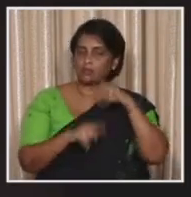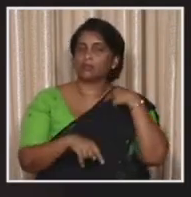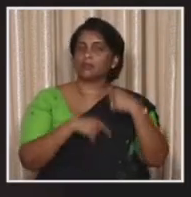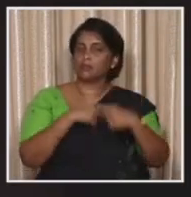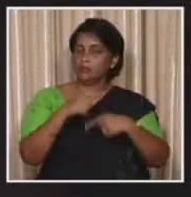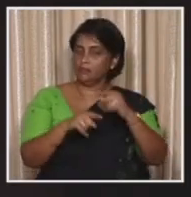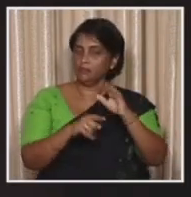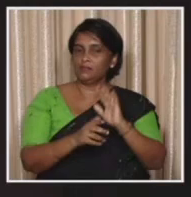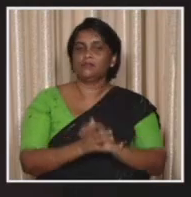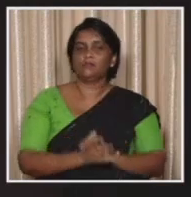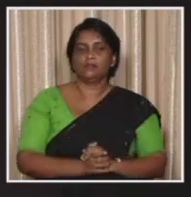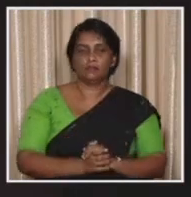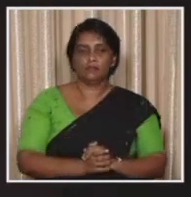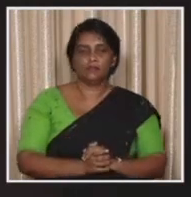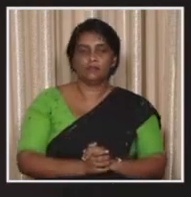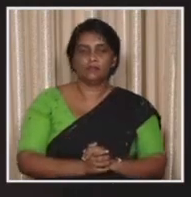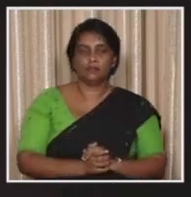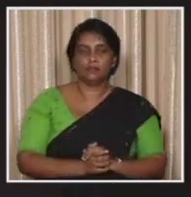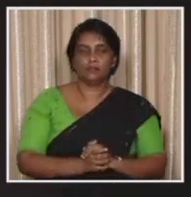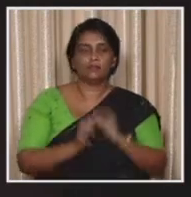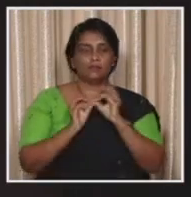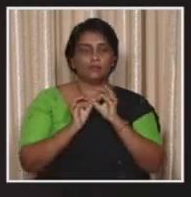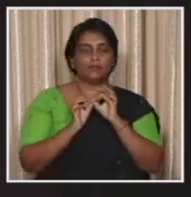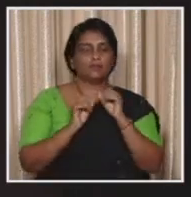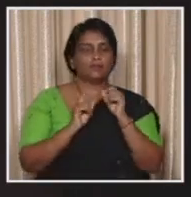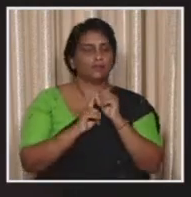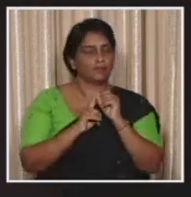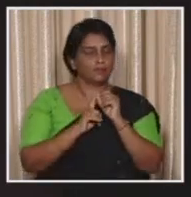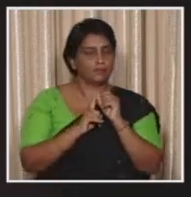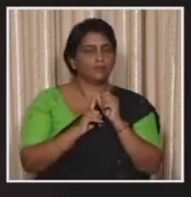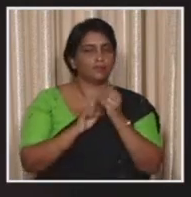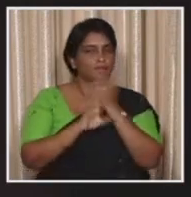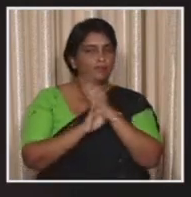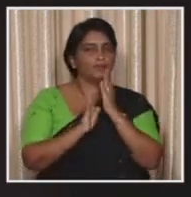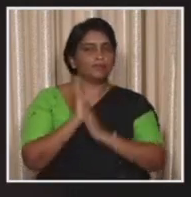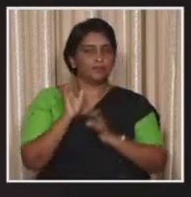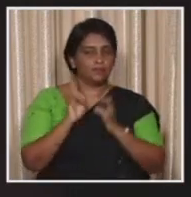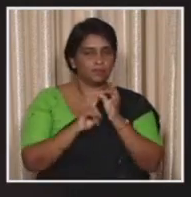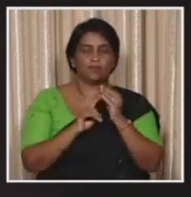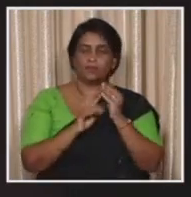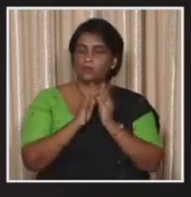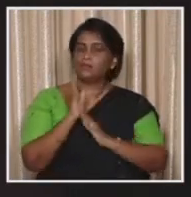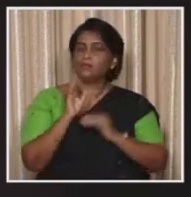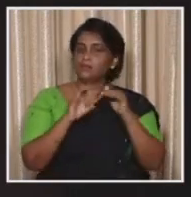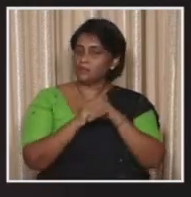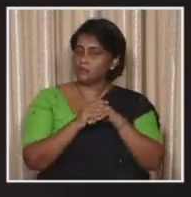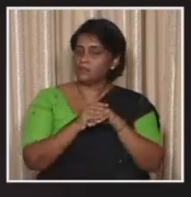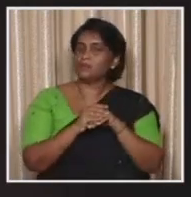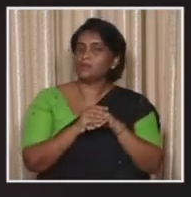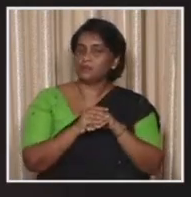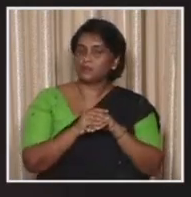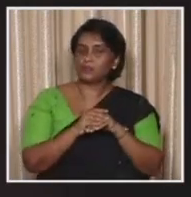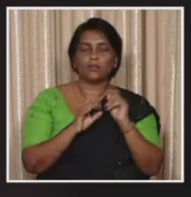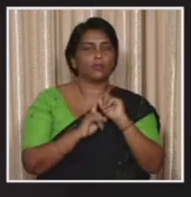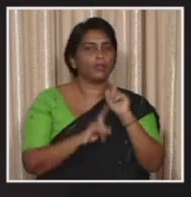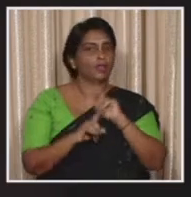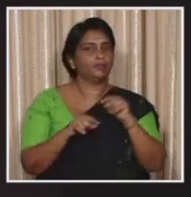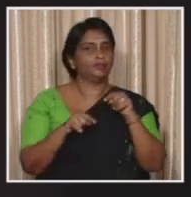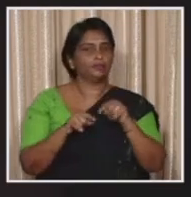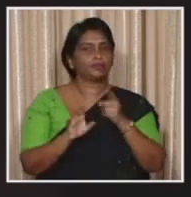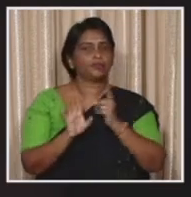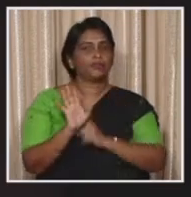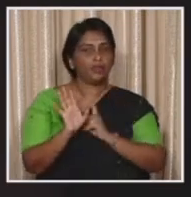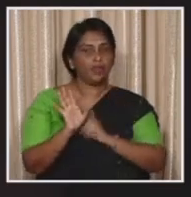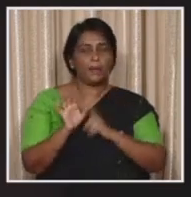තිබ්බා. අපි බුද්ධික පදින මේ හිටපු ඇමතුමාල එහෙම මන්ත්‍රීතුමාල එහෙම පාර්ලිමේන්තුවේ